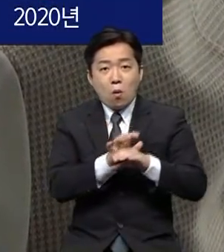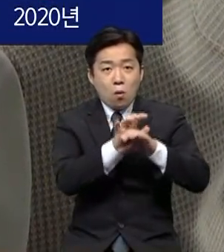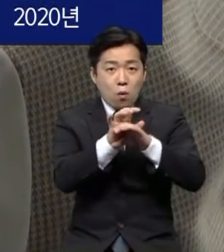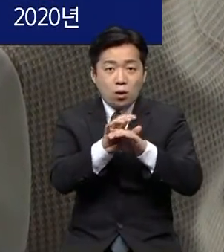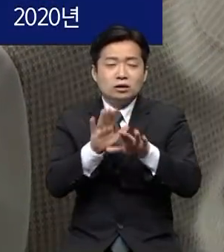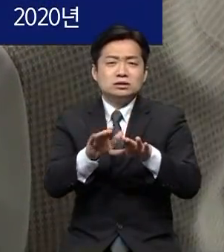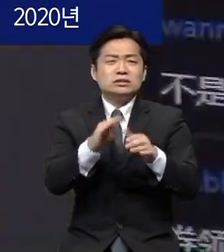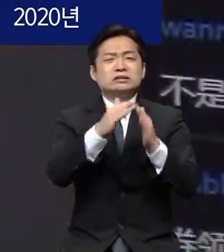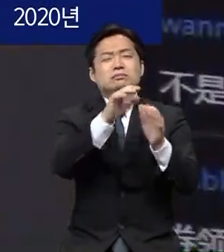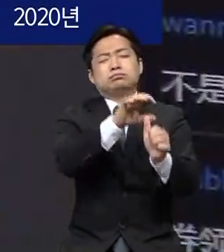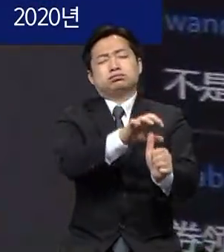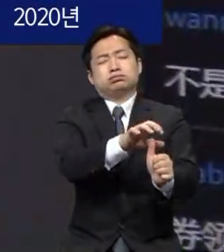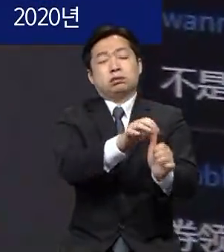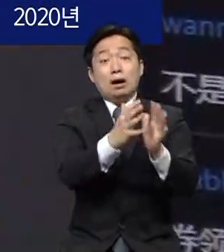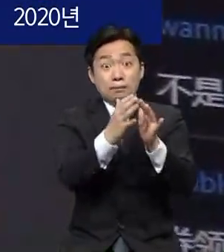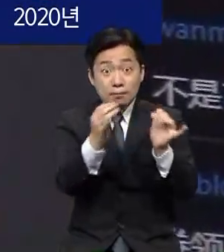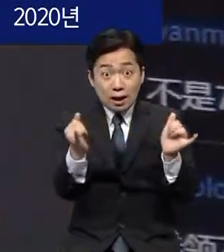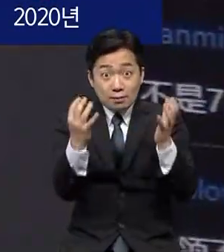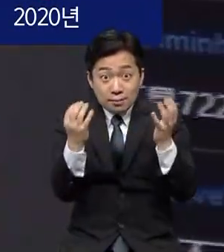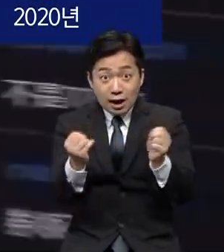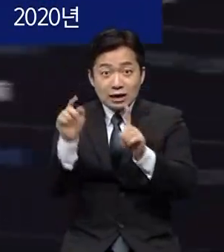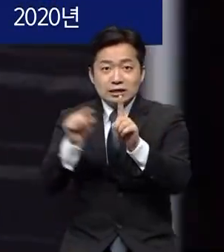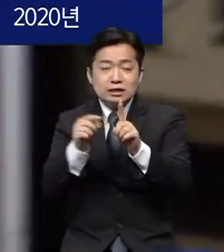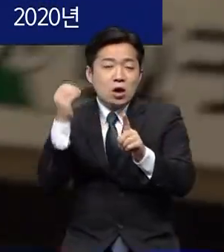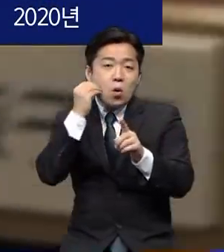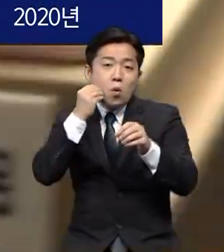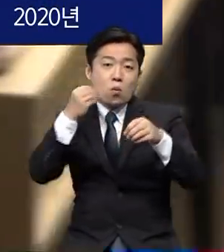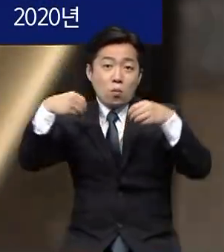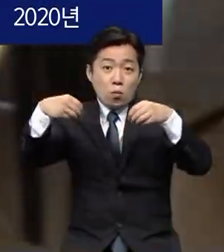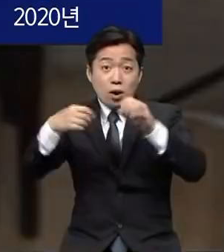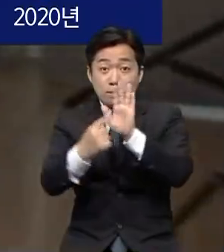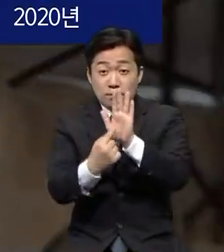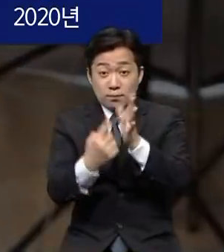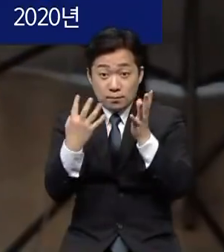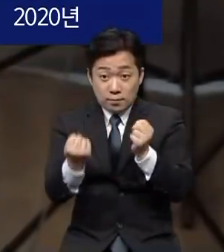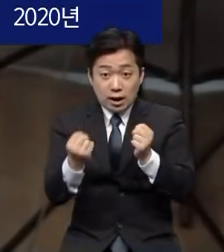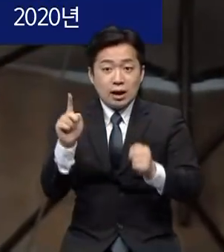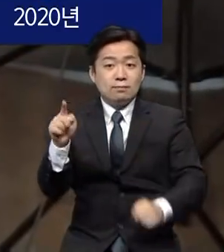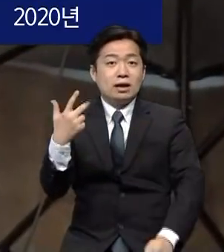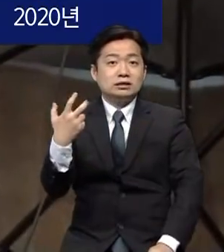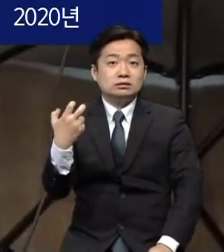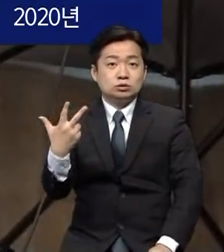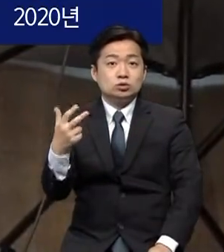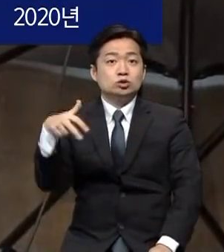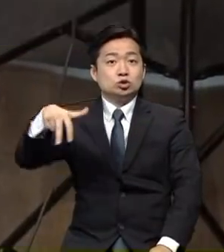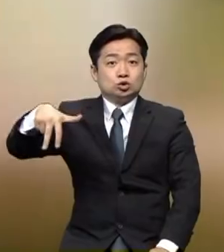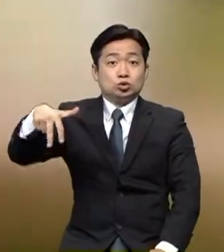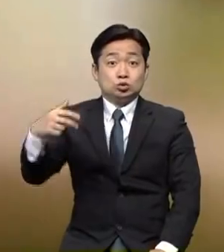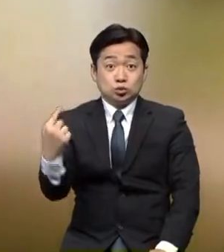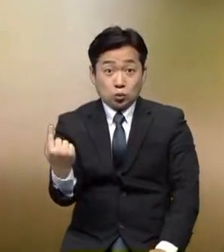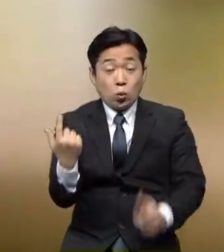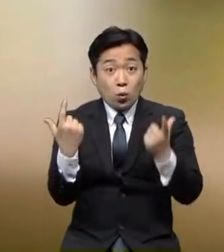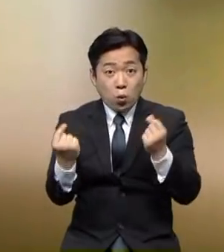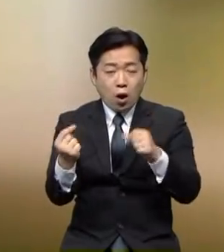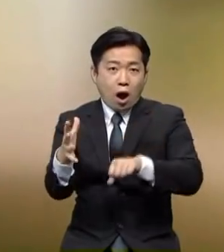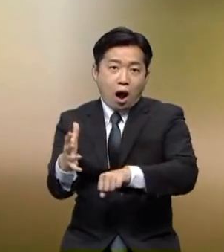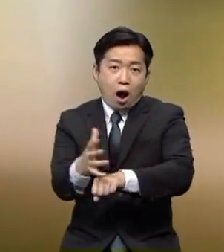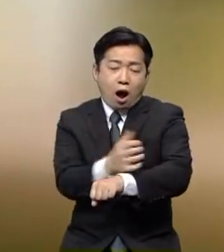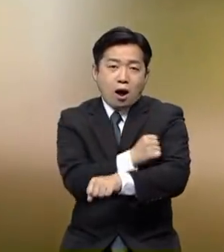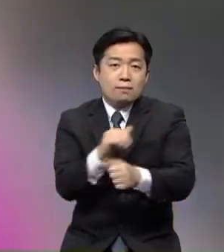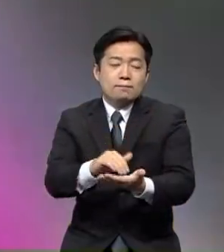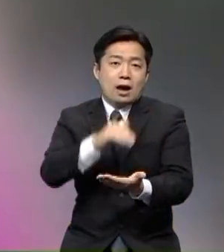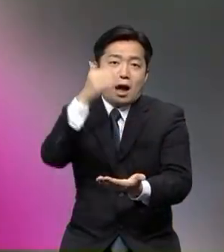집콕족이 늘어나면서 중국의 1인 홈쇼핑 시장은 177조 원 규모에 이를 정도로 급성장했습니다.